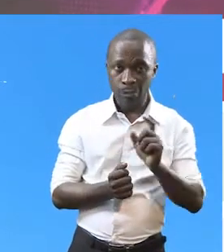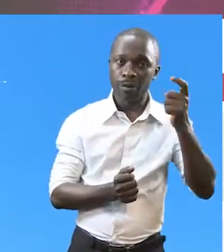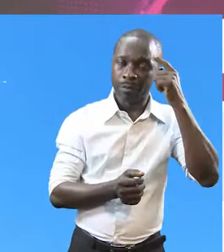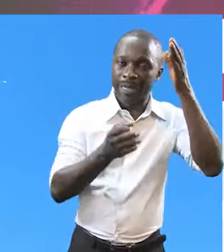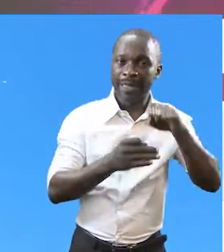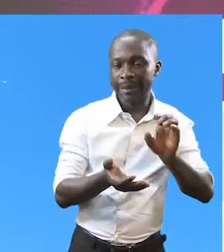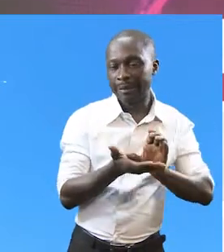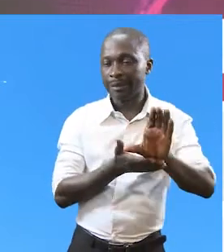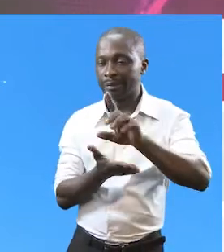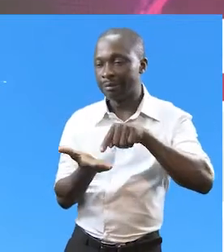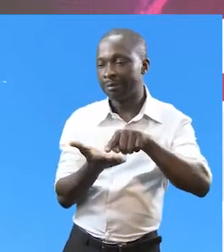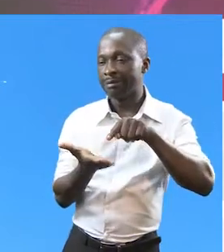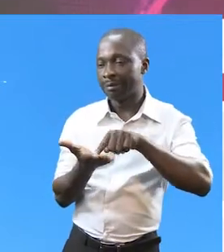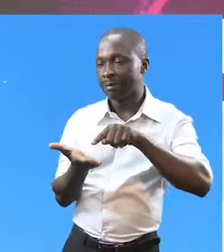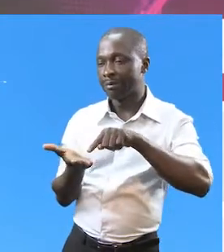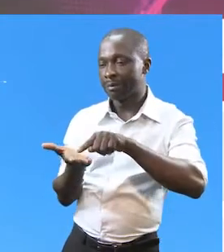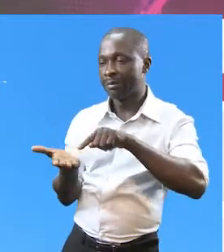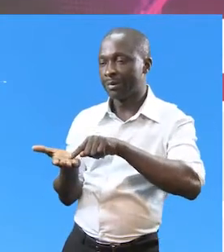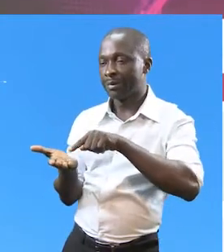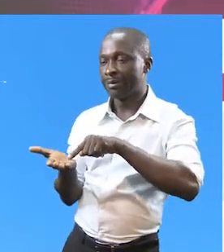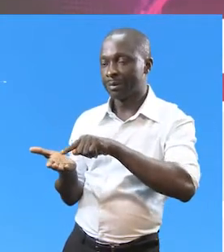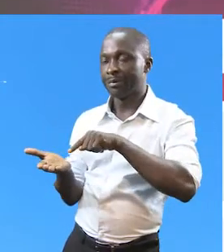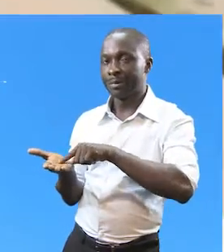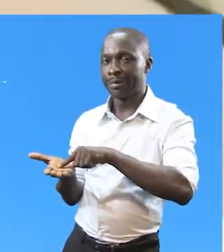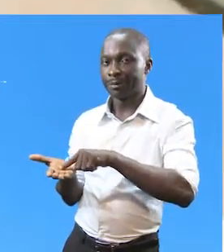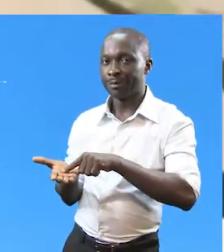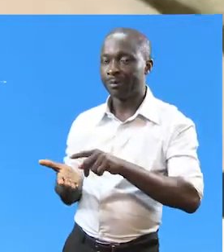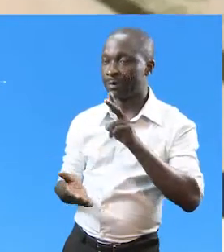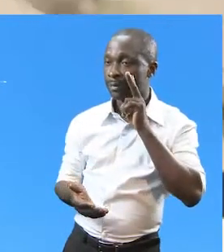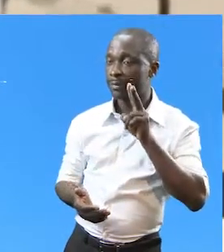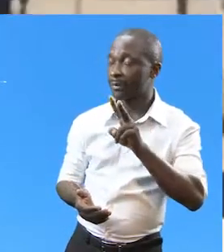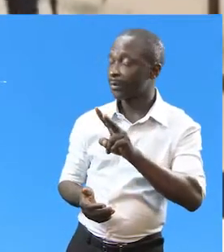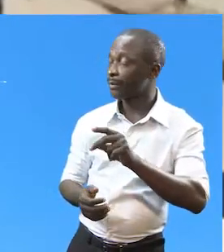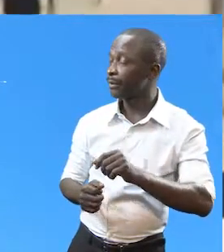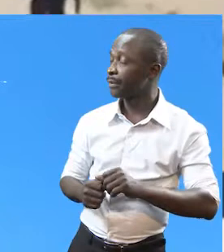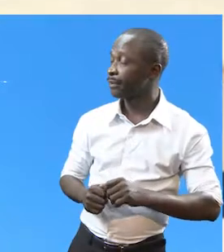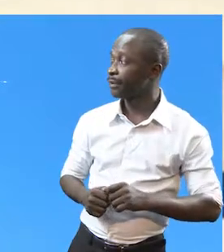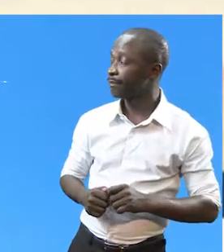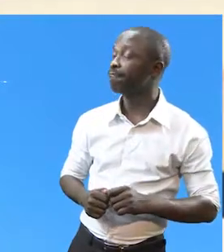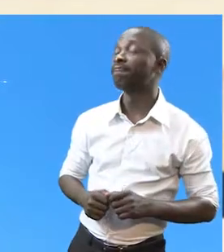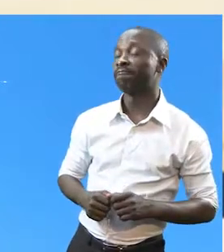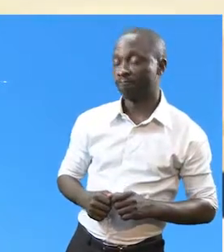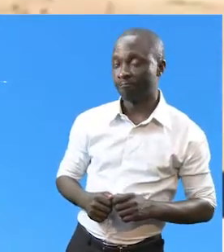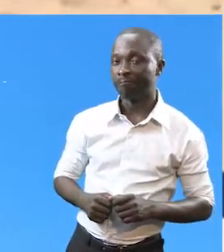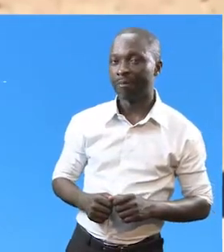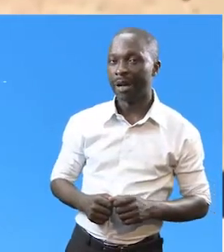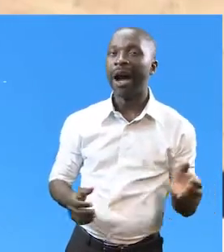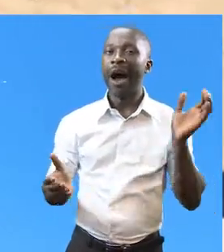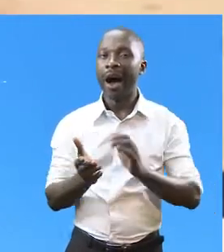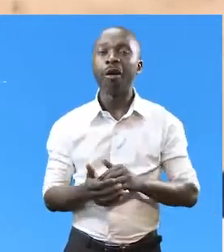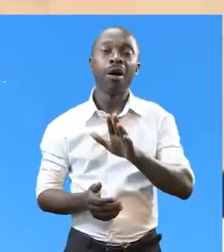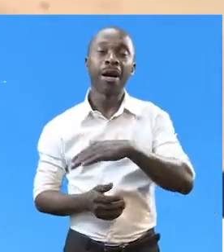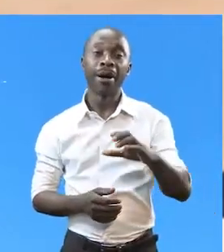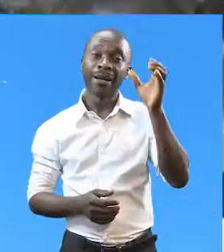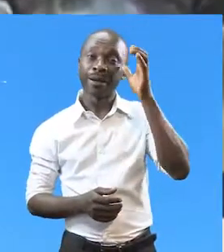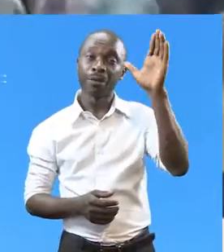n'avait été proposée à ces dernières. Régine Linda pour les détails. Nouvelle illustration de violence hier au Congo-Brazzaville, une attaque